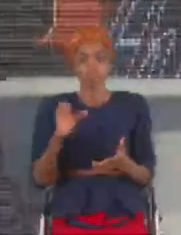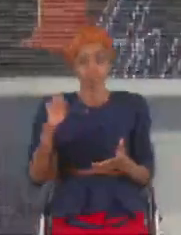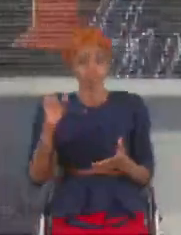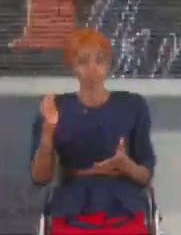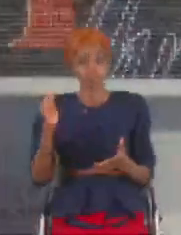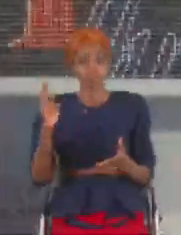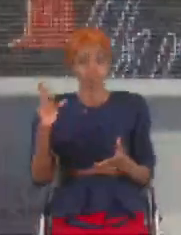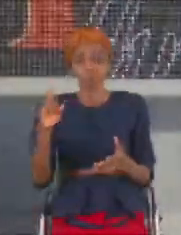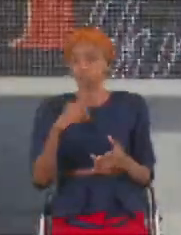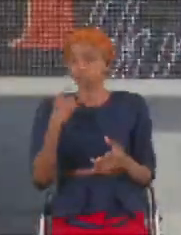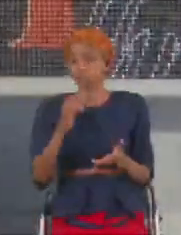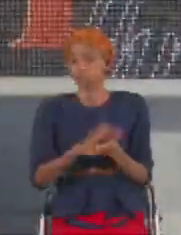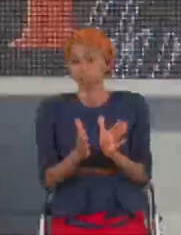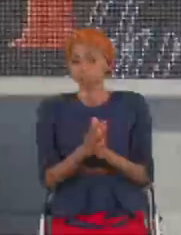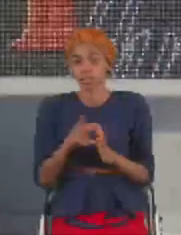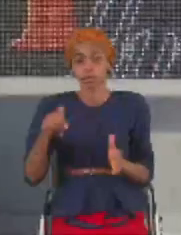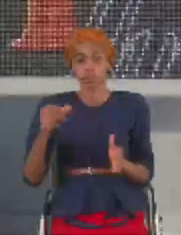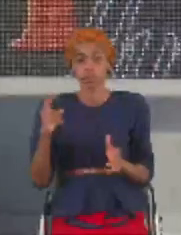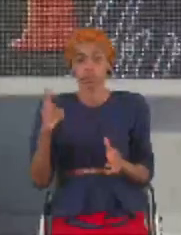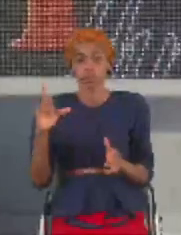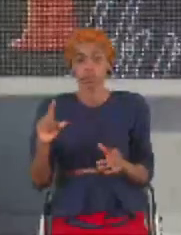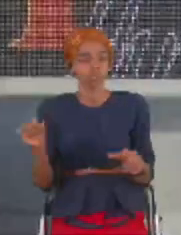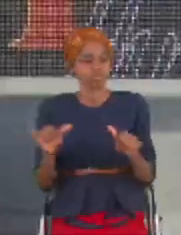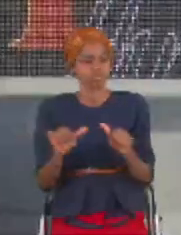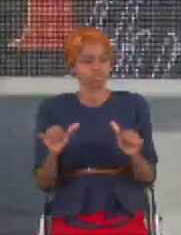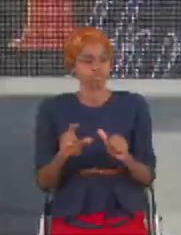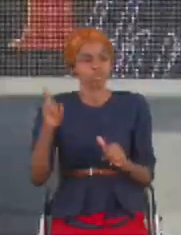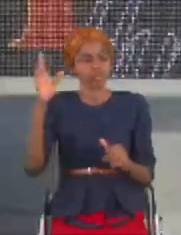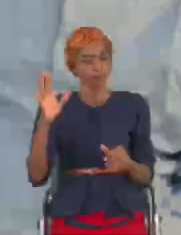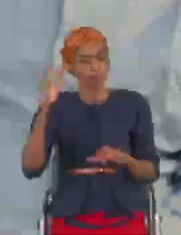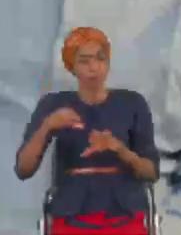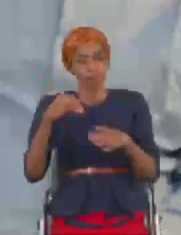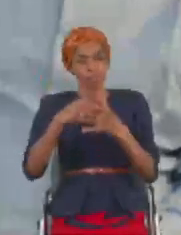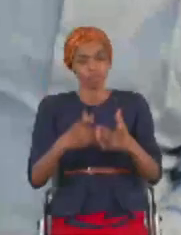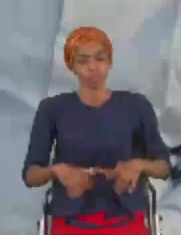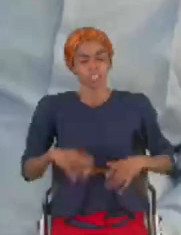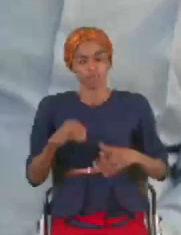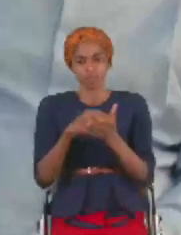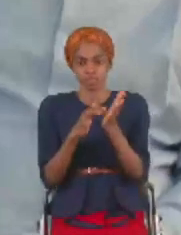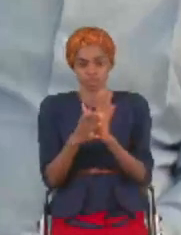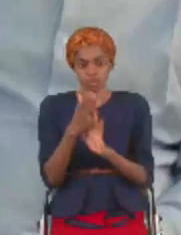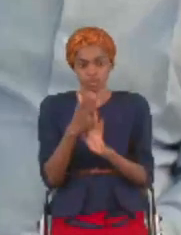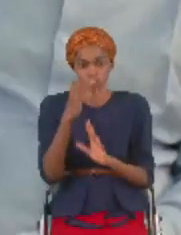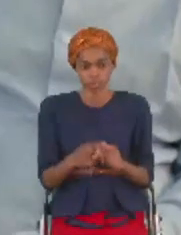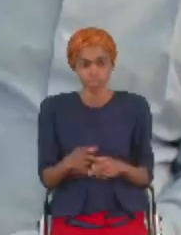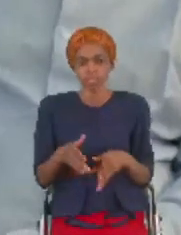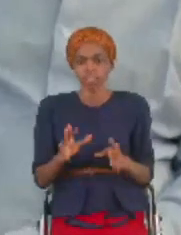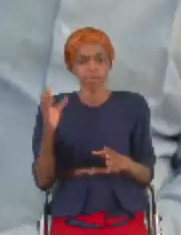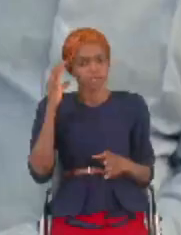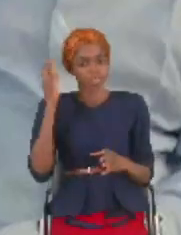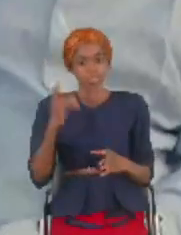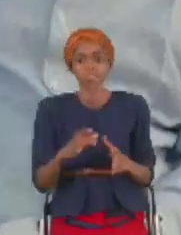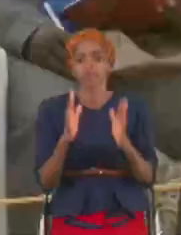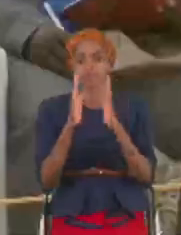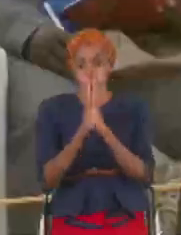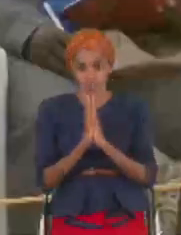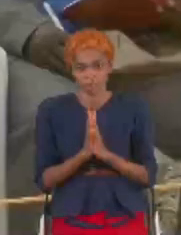folle que cette même grande chose qu'ils le fassent dans ta vie privée quand on